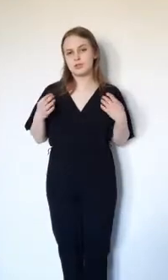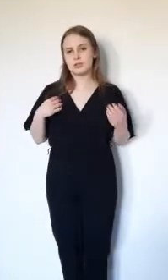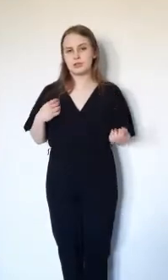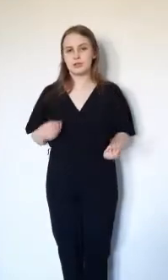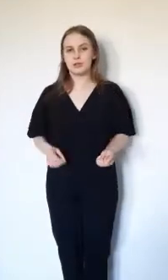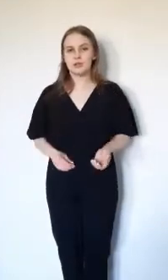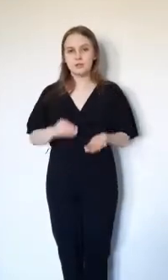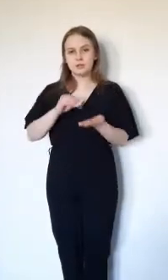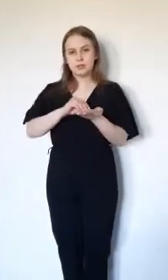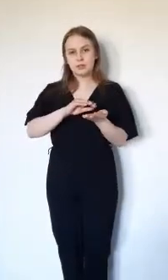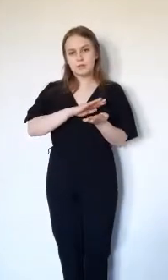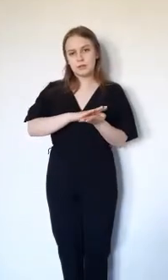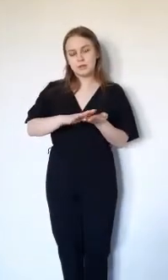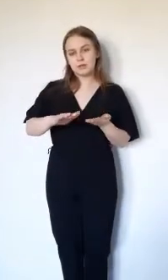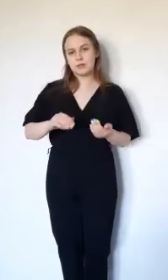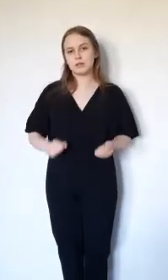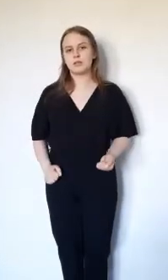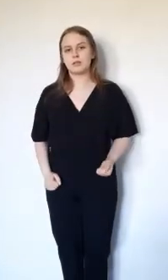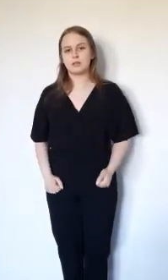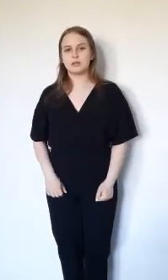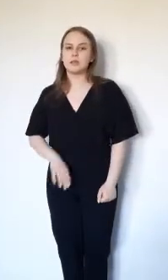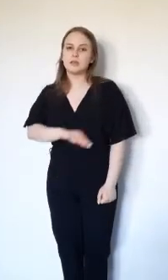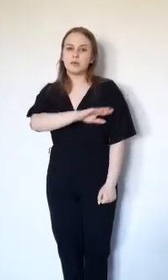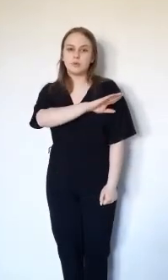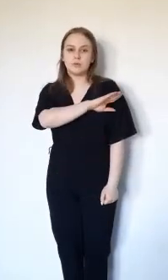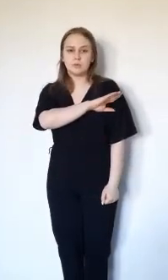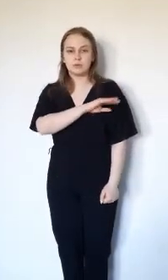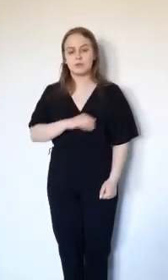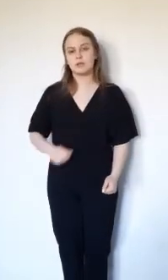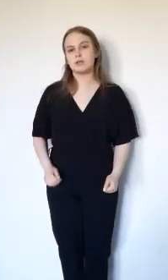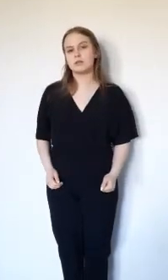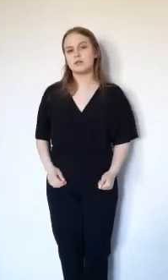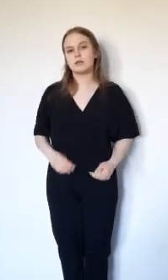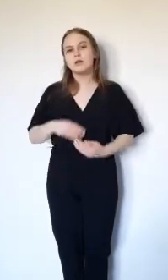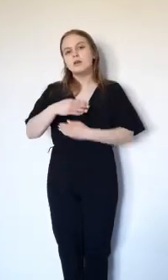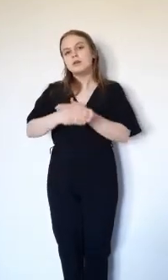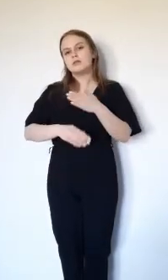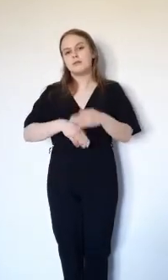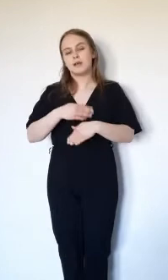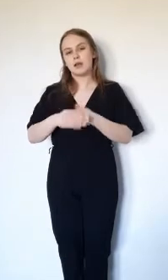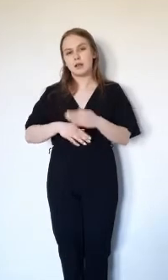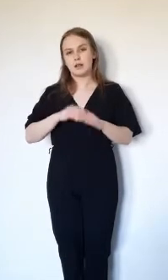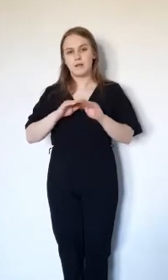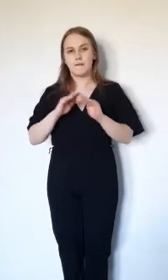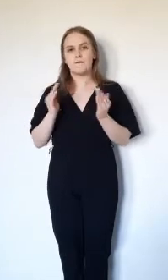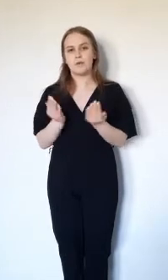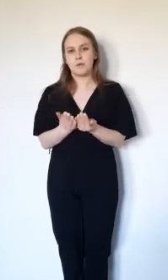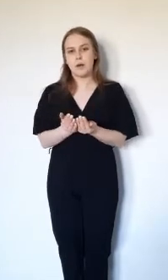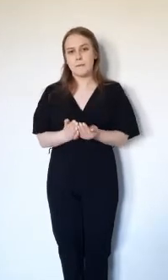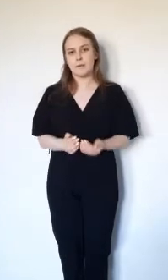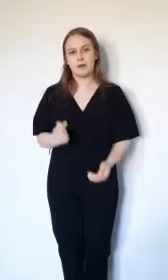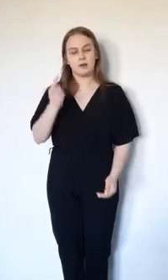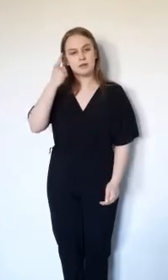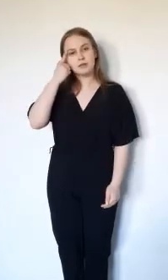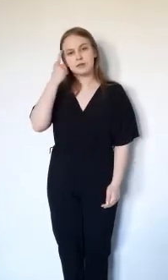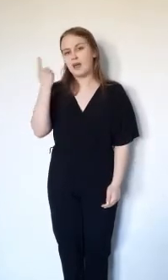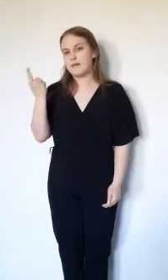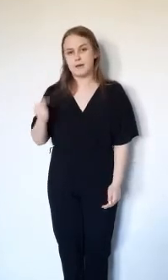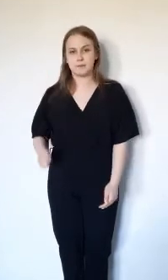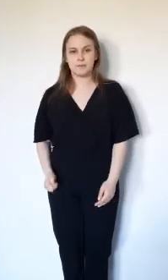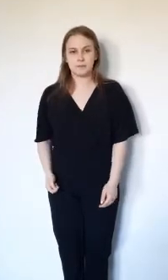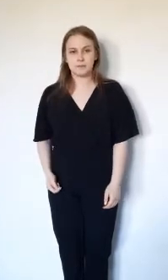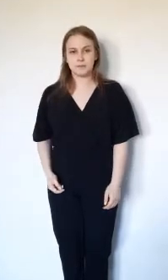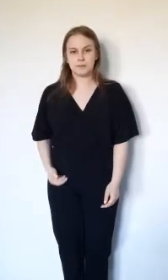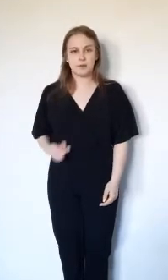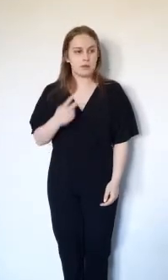Żyć z przyzwyczajenia, umrzeć zwinięty w kłębek, nie